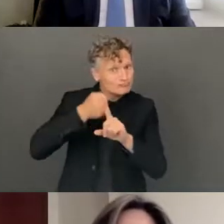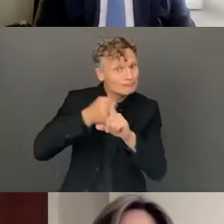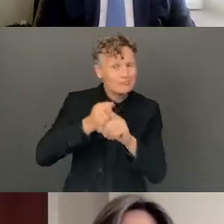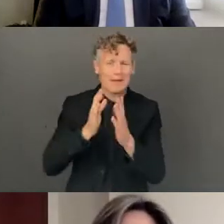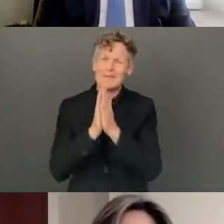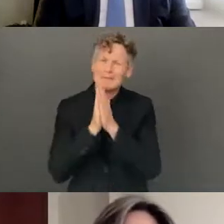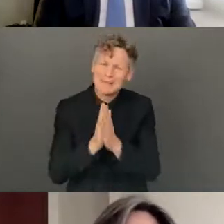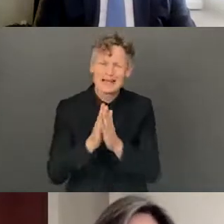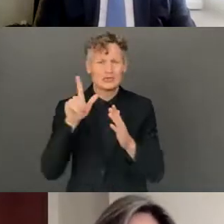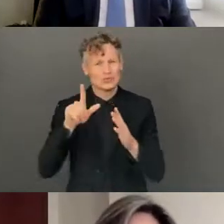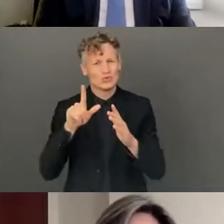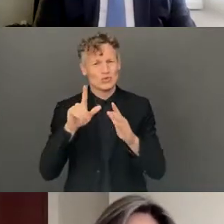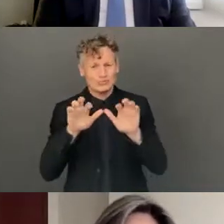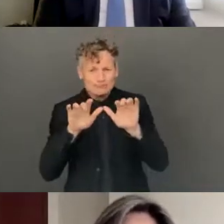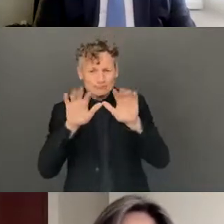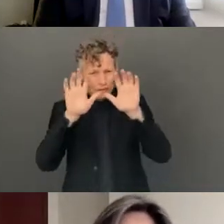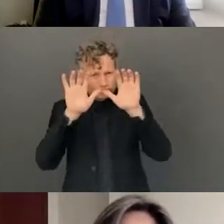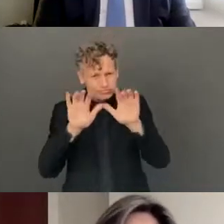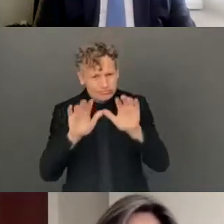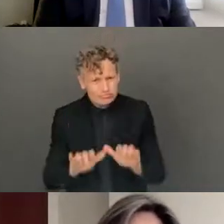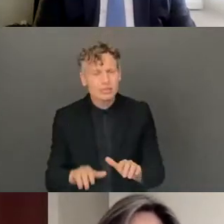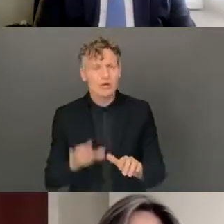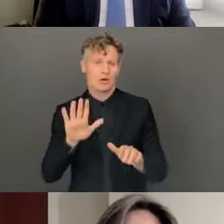personnes handicapées de